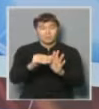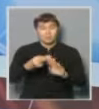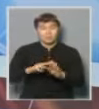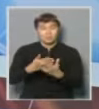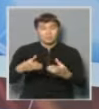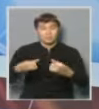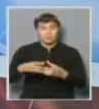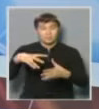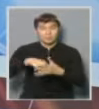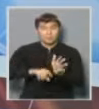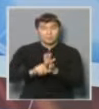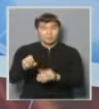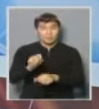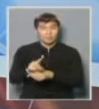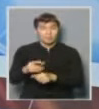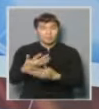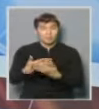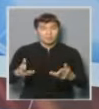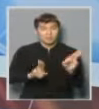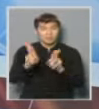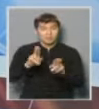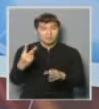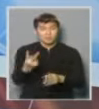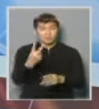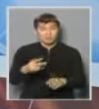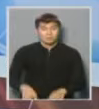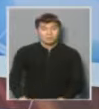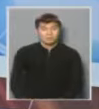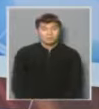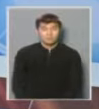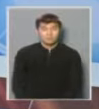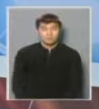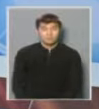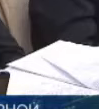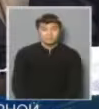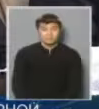недовольны нововведением, поручили внести поправки во втором чтении.